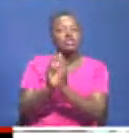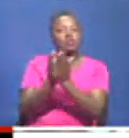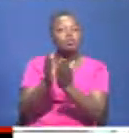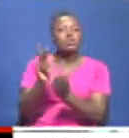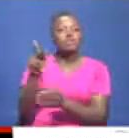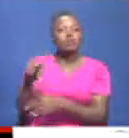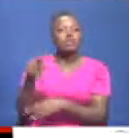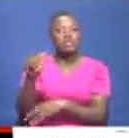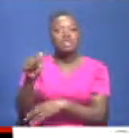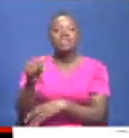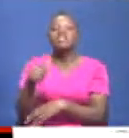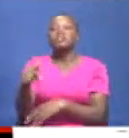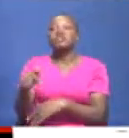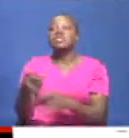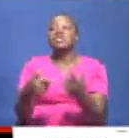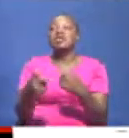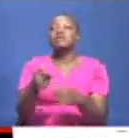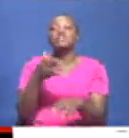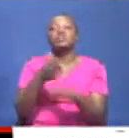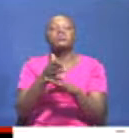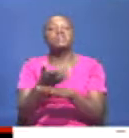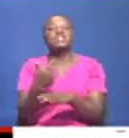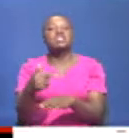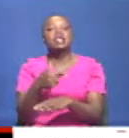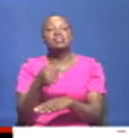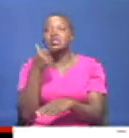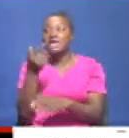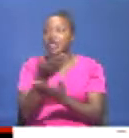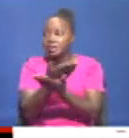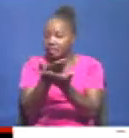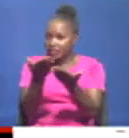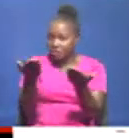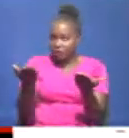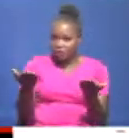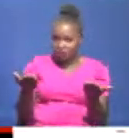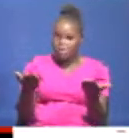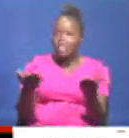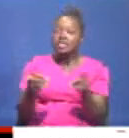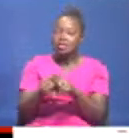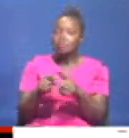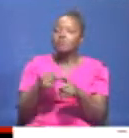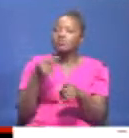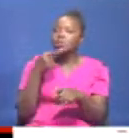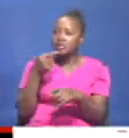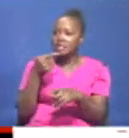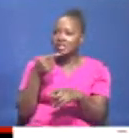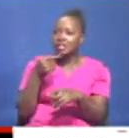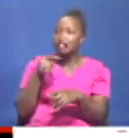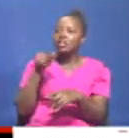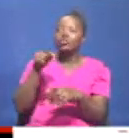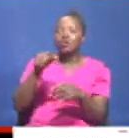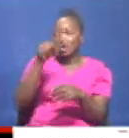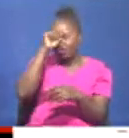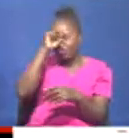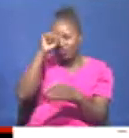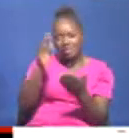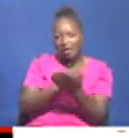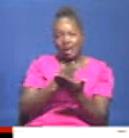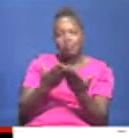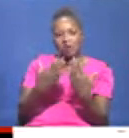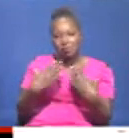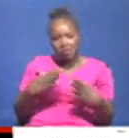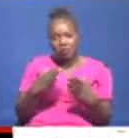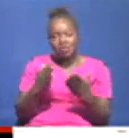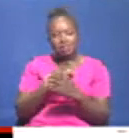wanakuja kutudanganya. Lakini nawaambia kama vile Bopale alisema, you can fool some people sometimes, but